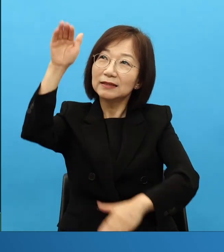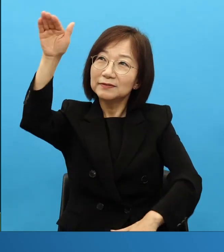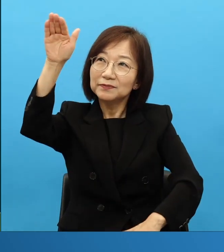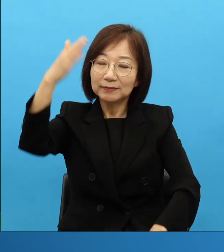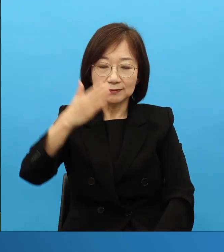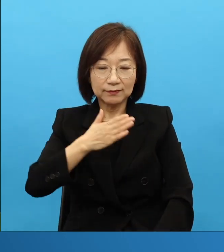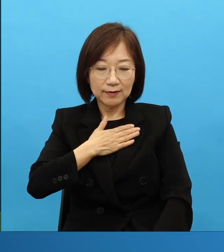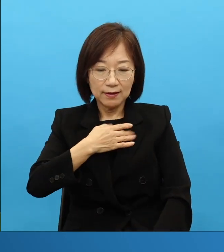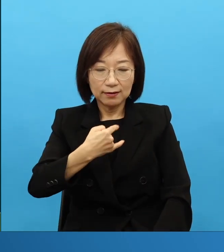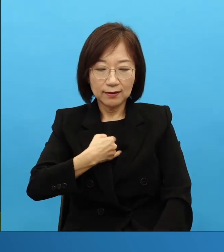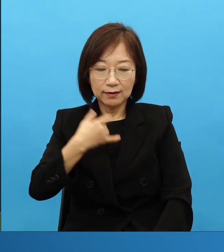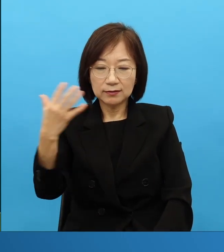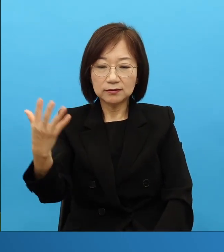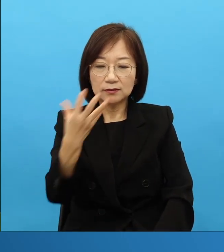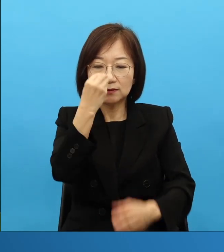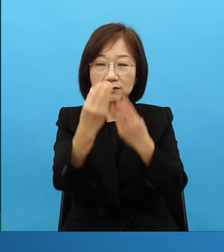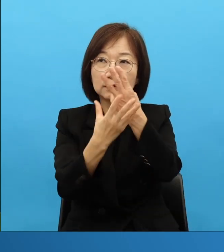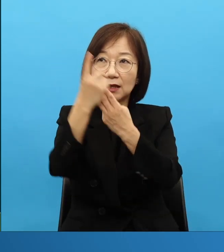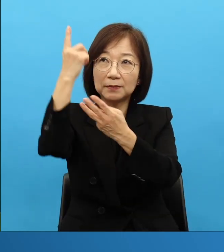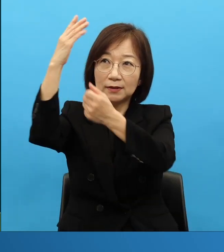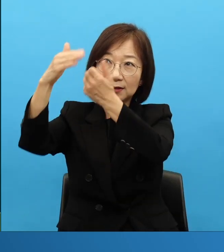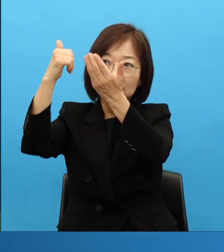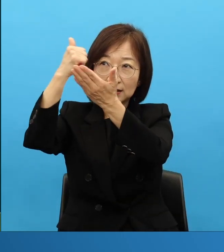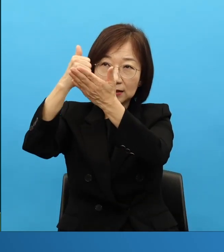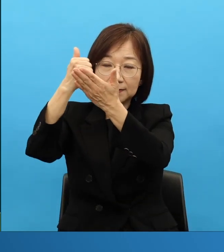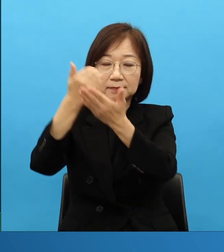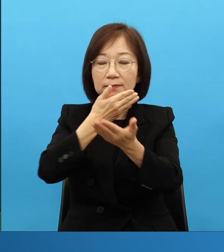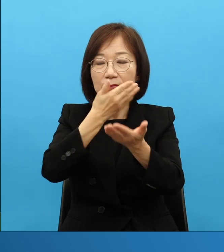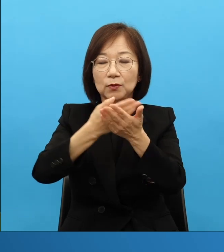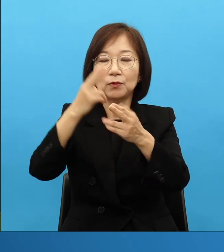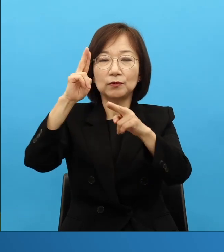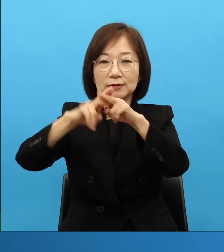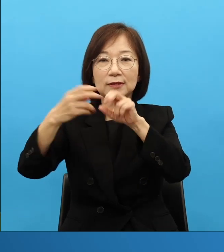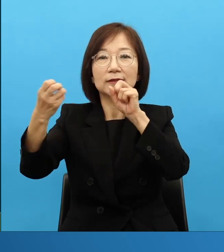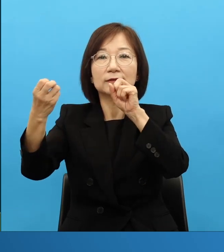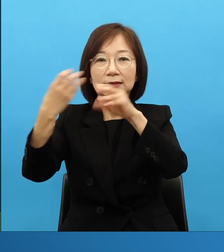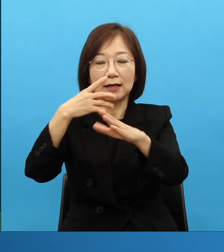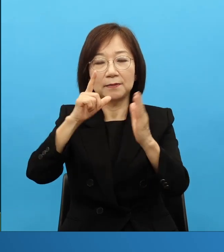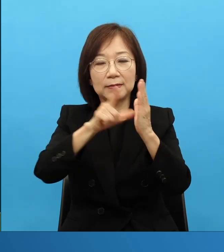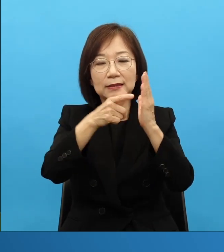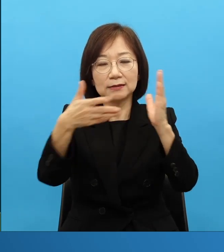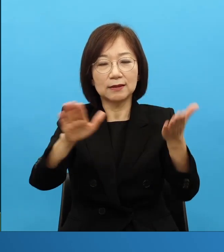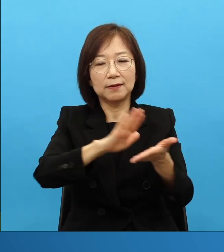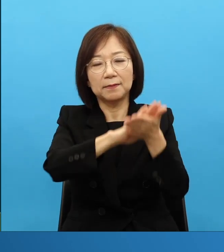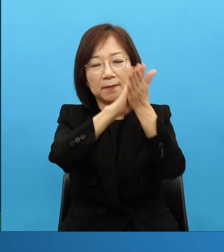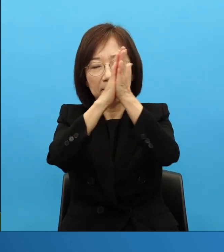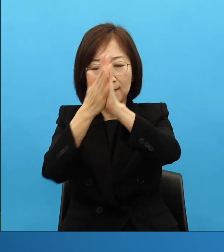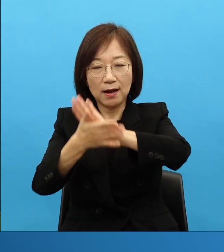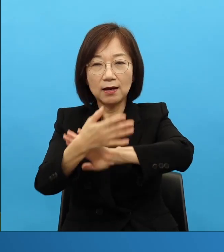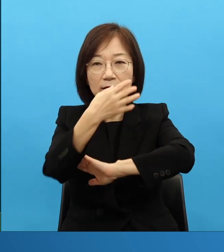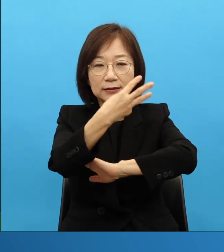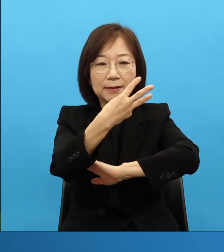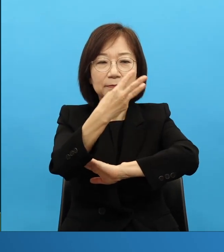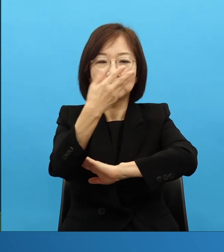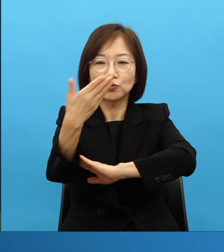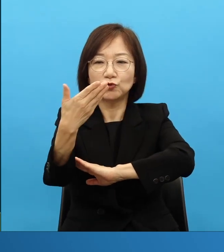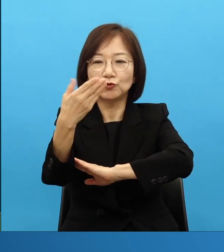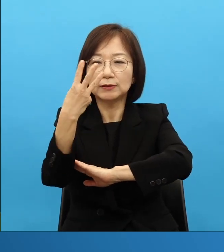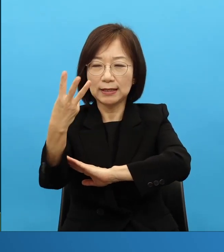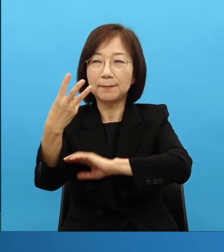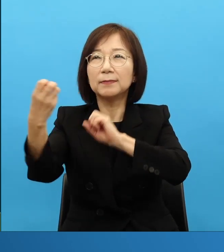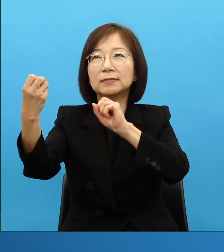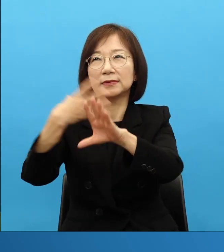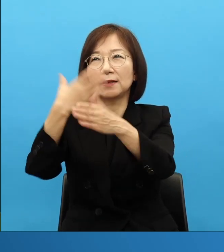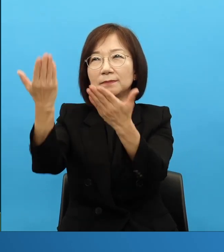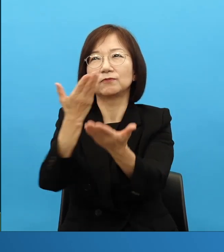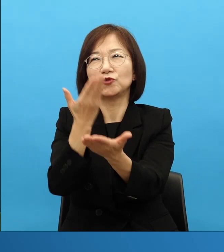성삼위 하나님과 보좌의 능력과 시대 바꾸는 상구삼의 응답이 임하게 하옵소서. Truly pray the blessing of the 간절히 triune 기도해보세요. God, blessing